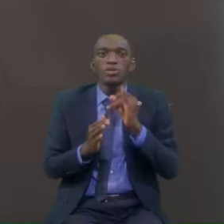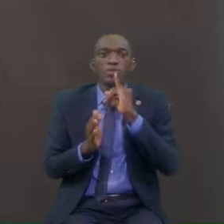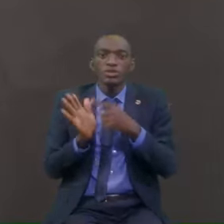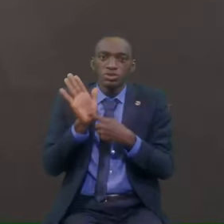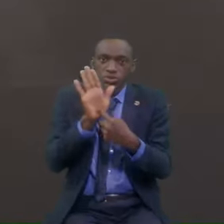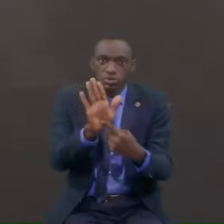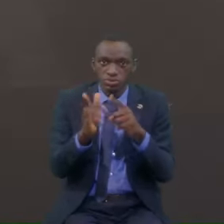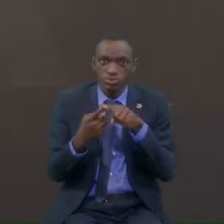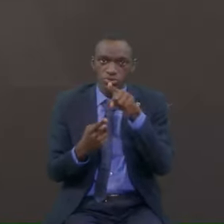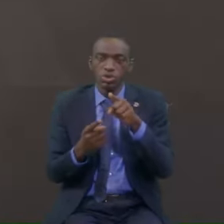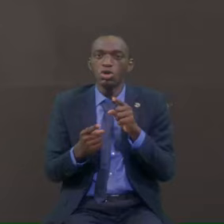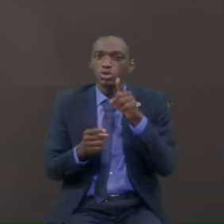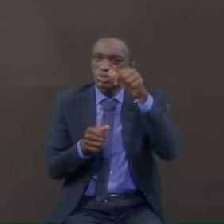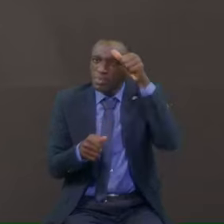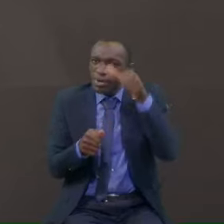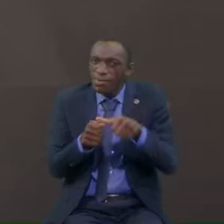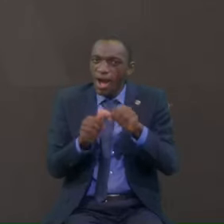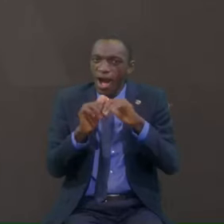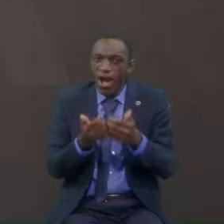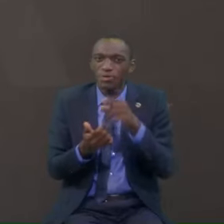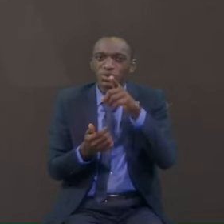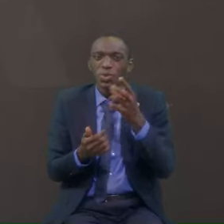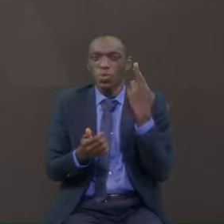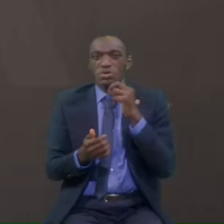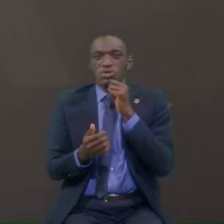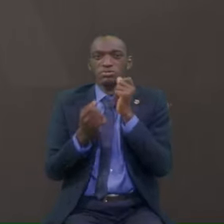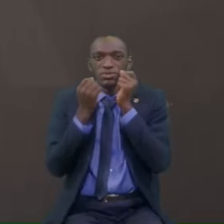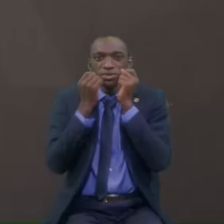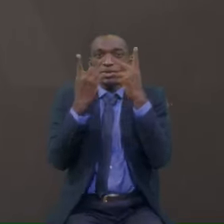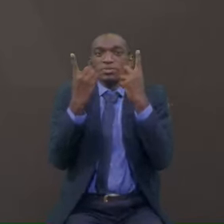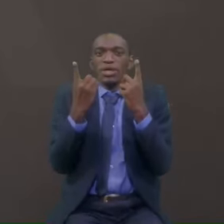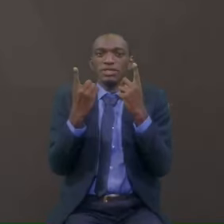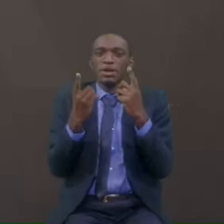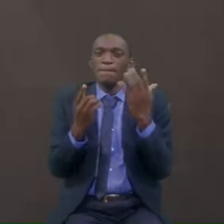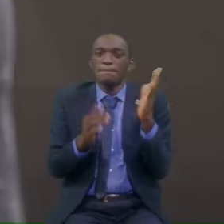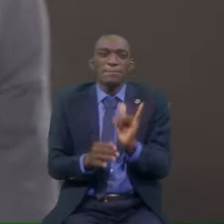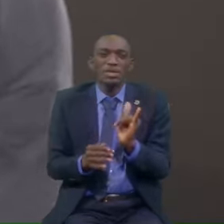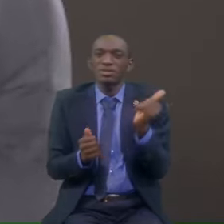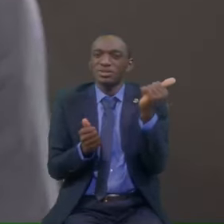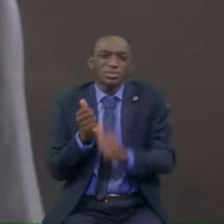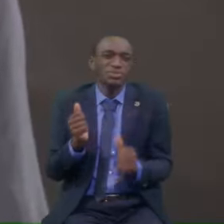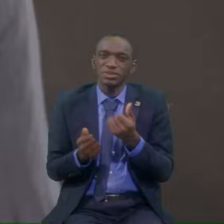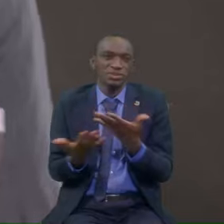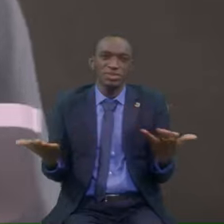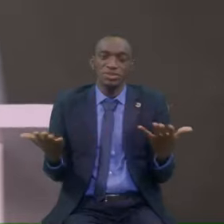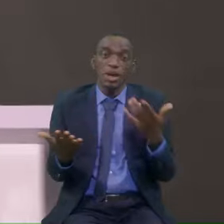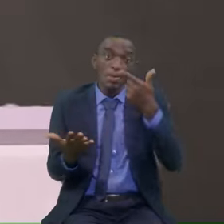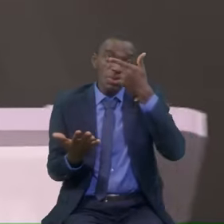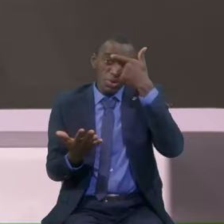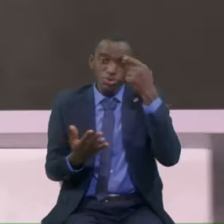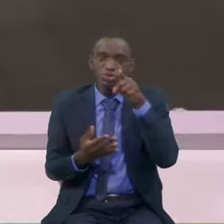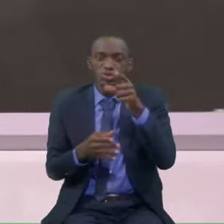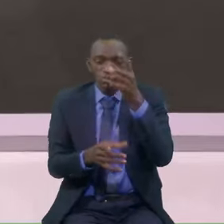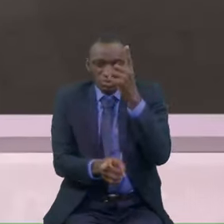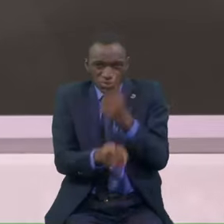Comment l'Esprit te révélait les choses. Comment tu n'étais pas surpris par les choses dans la vie. Parce